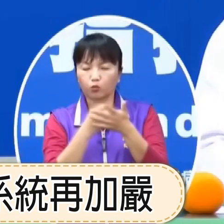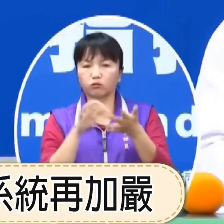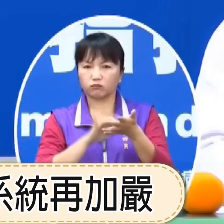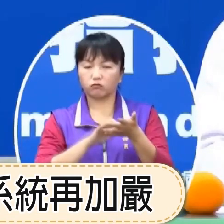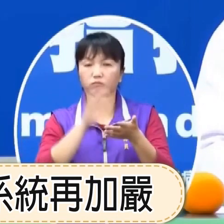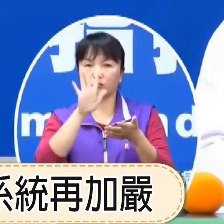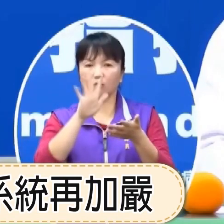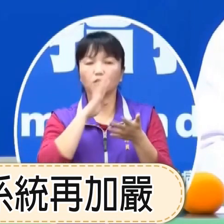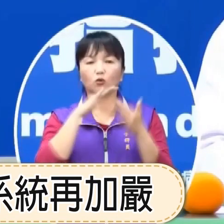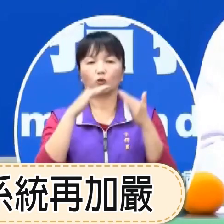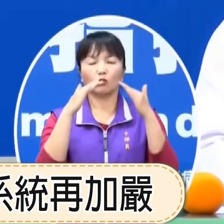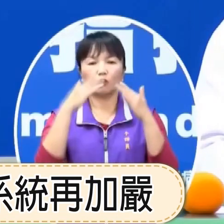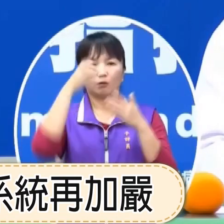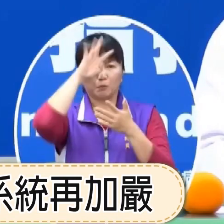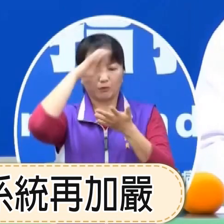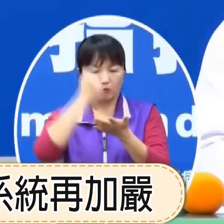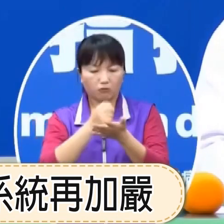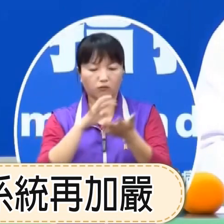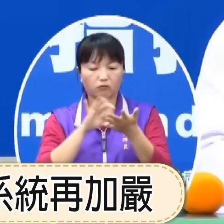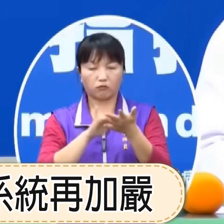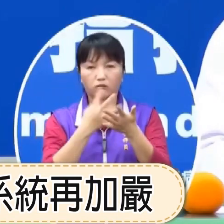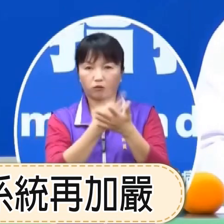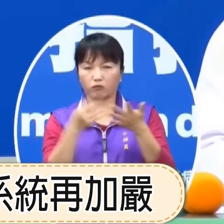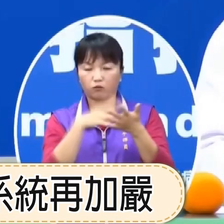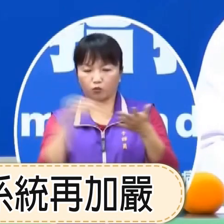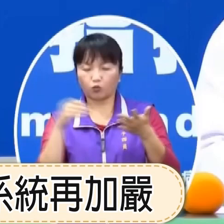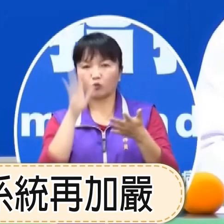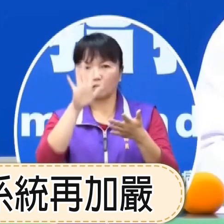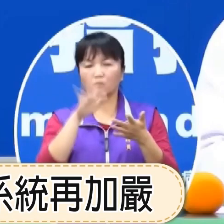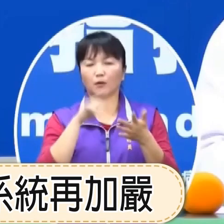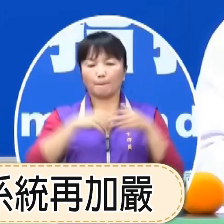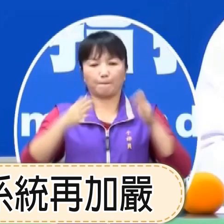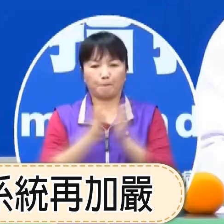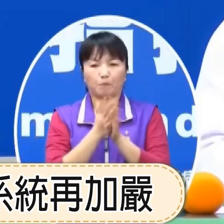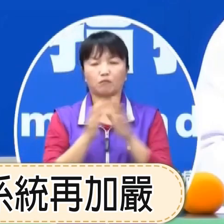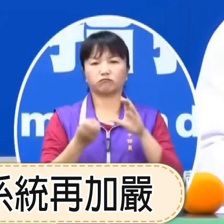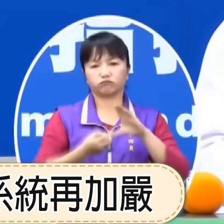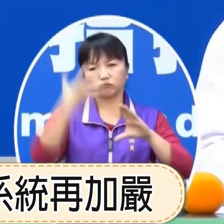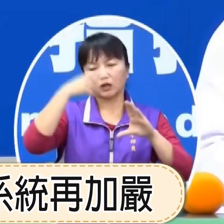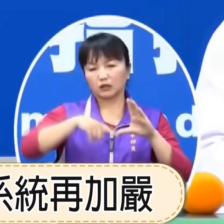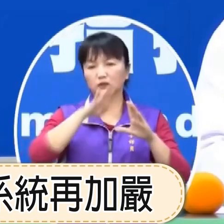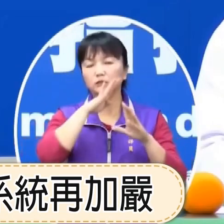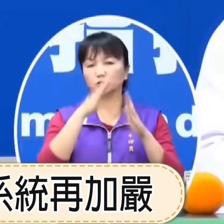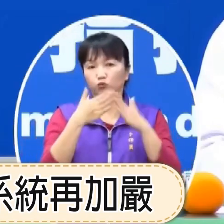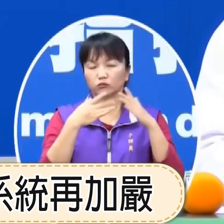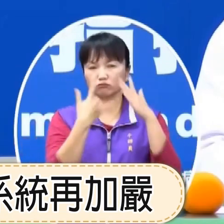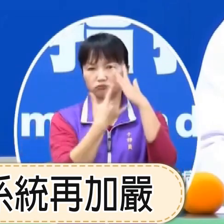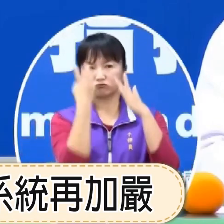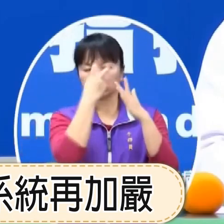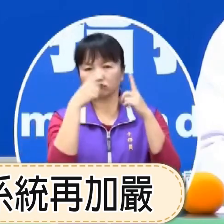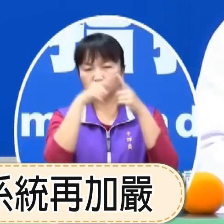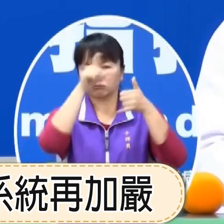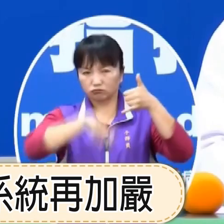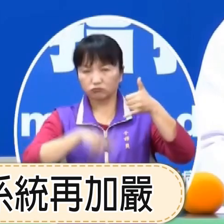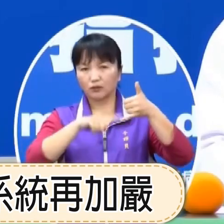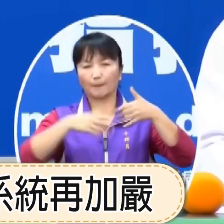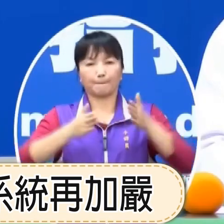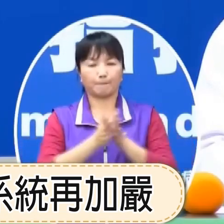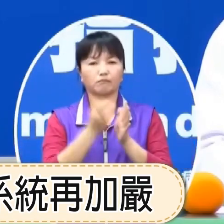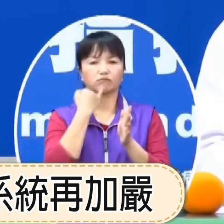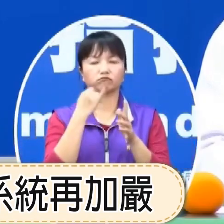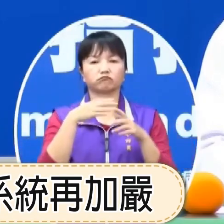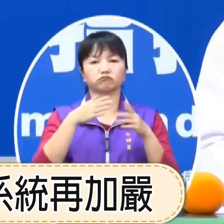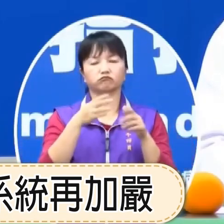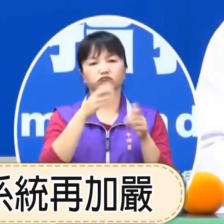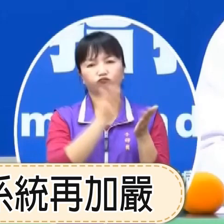号或是护照的号码，就会马上显现说他是不是居家检疫者，那我们就可以马上进行做处